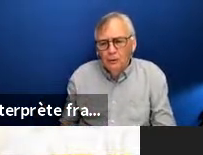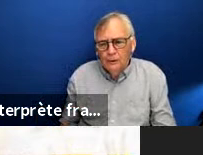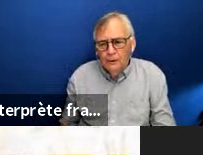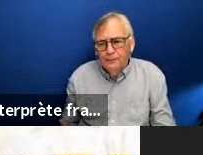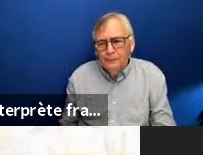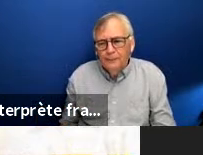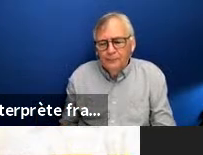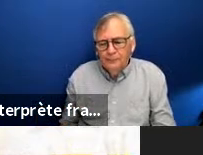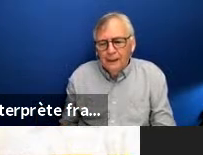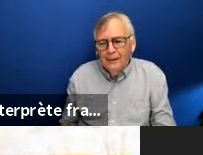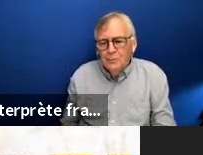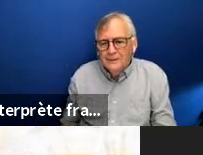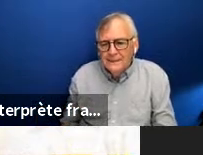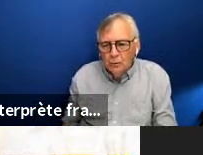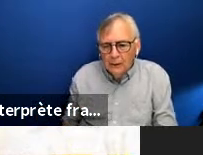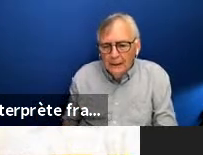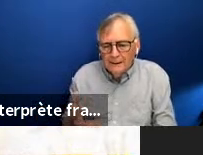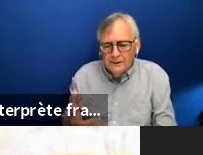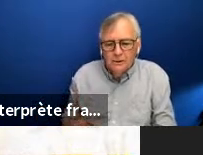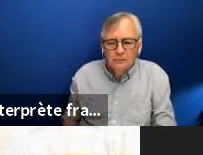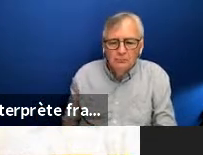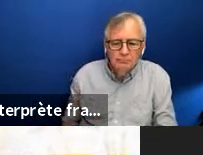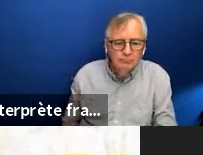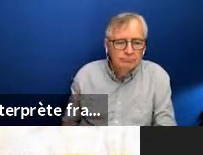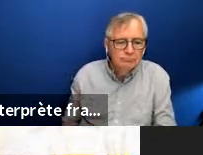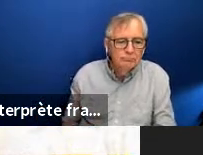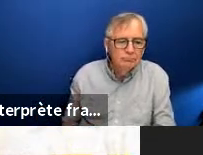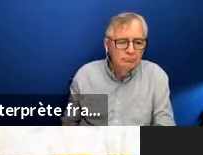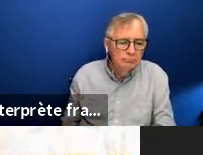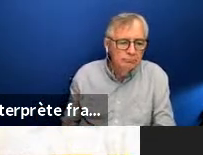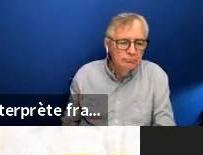l'eau. À l'audition de la personne.